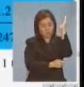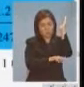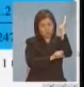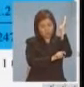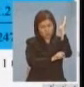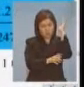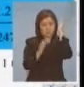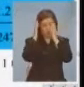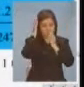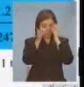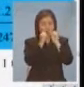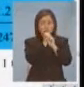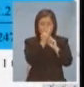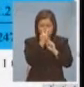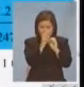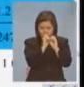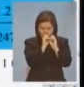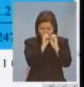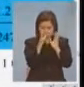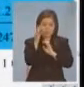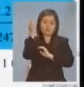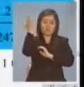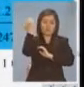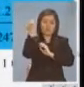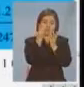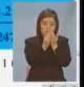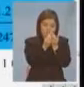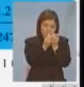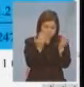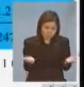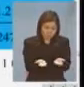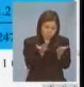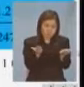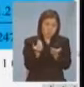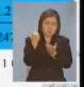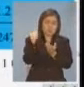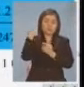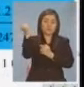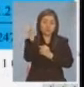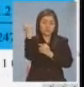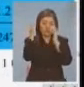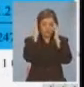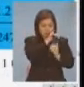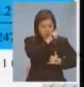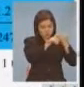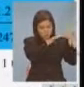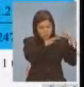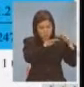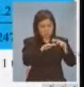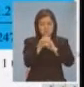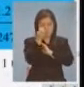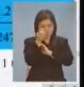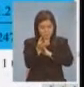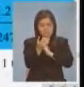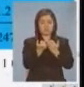คโปร์เราจะเห็นชัดเจนว่าวันนั้นเนี่ยค่ะตัวเลขที่สนับสนุนตรงนี้ก็คือการท่องเที่ยวค่ะท่านประธานการท่องเที่ย